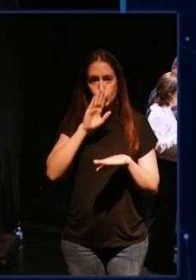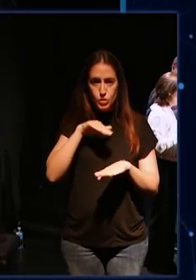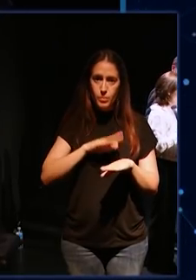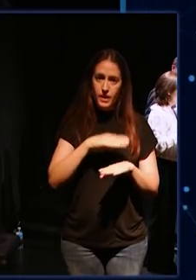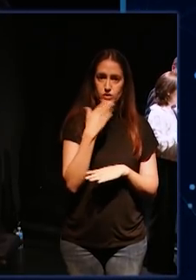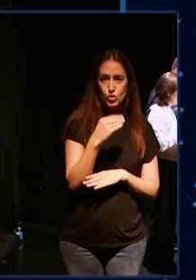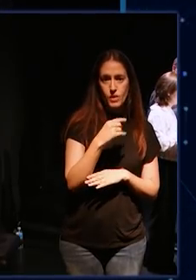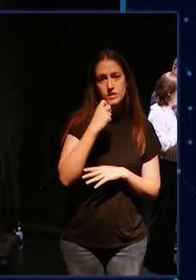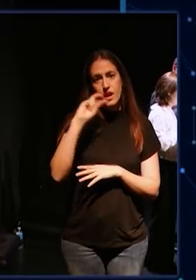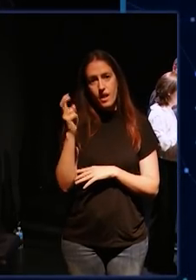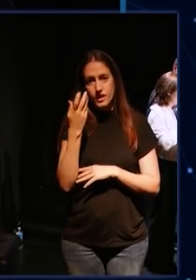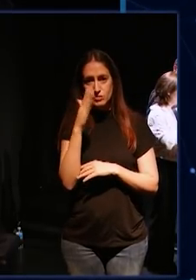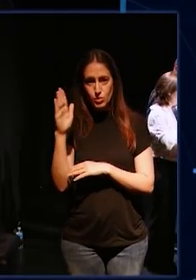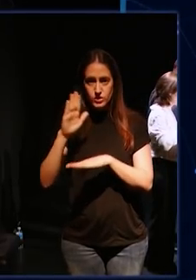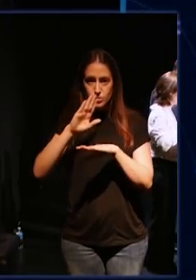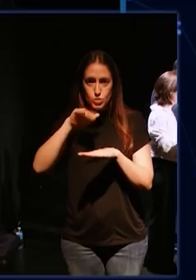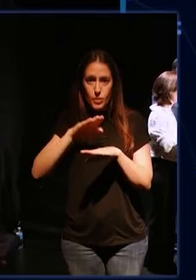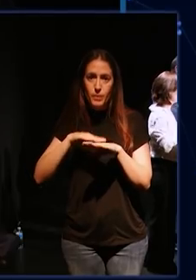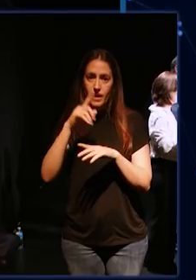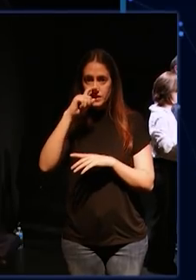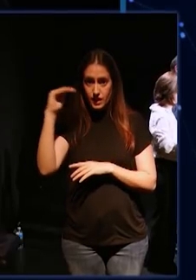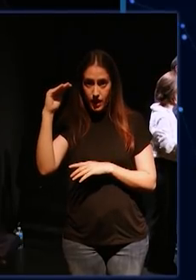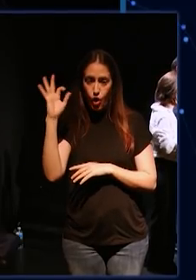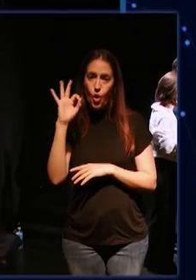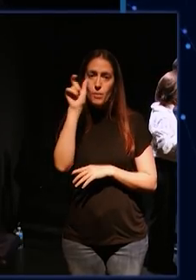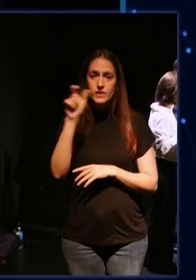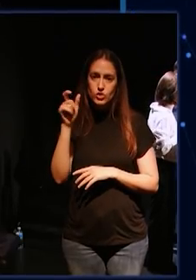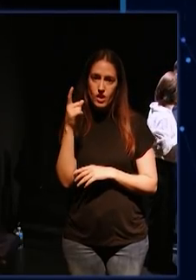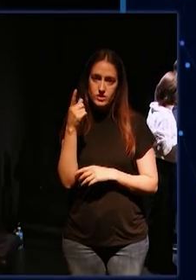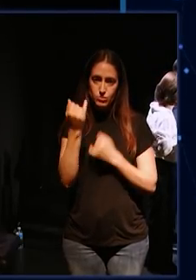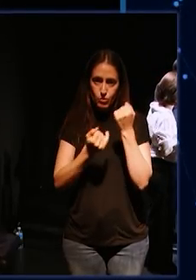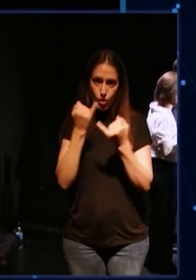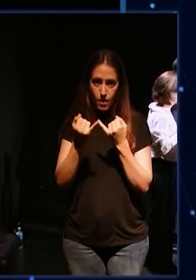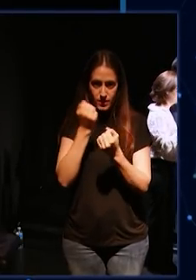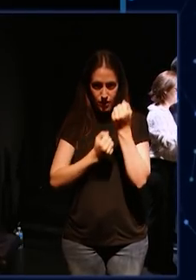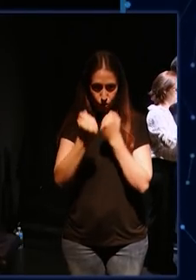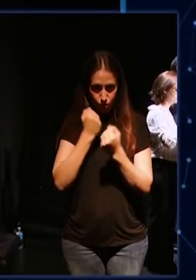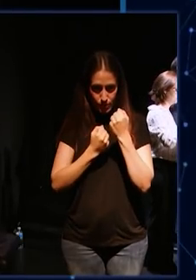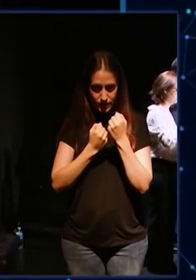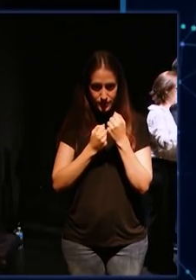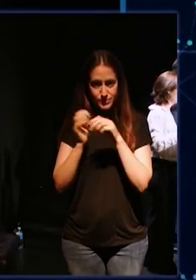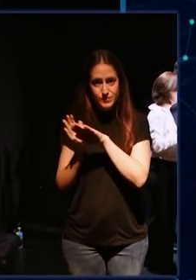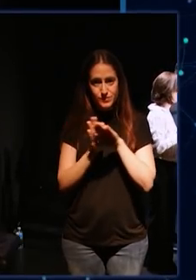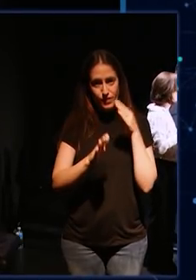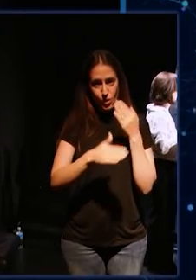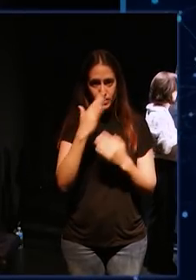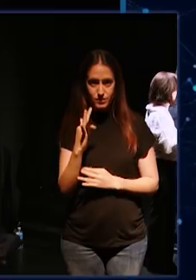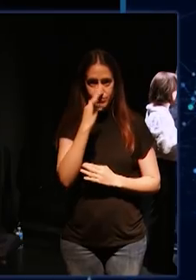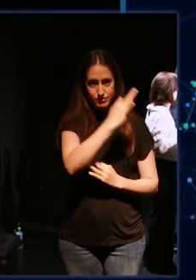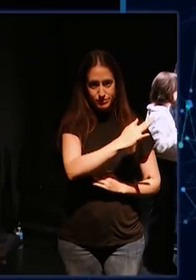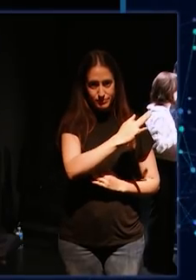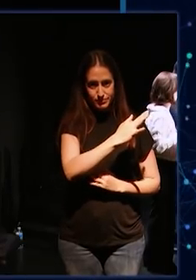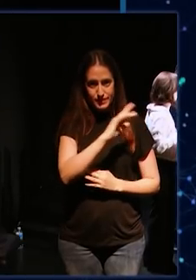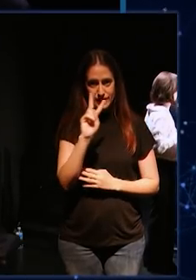gent gran o amb propostes adreçades a gent amb dificultats socioeconòmiques. I anem a veure ja qui començarà aquest segon bloc.